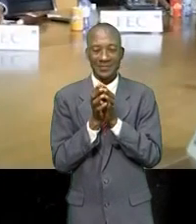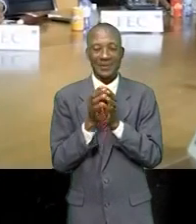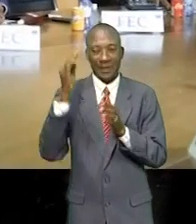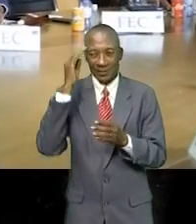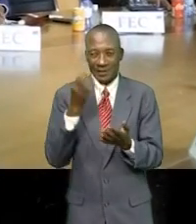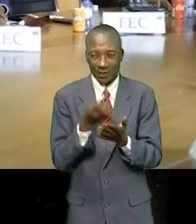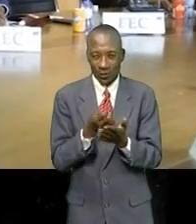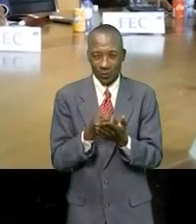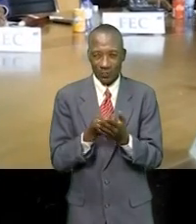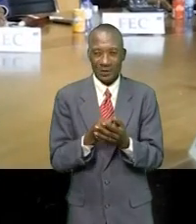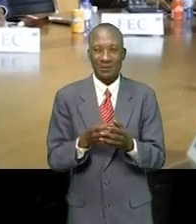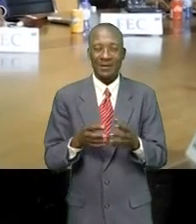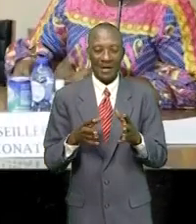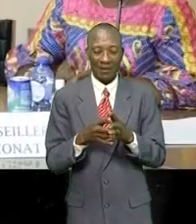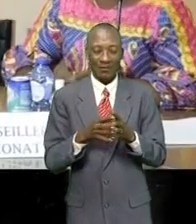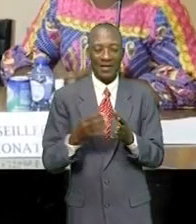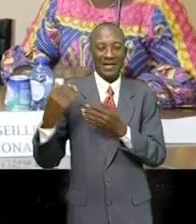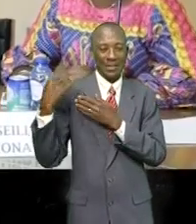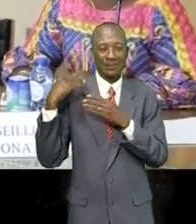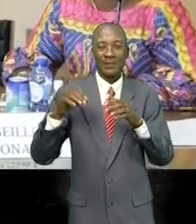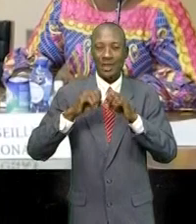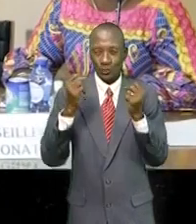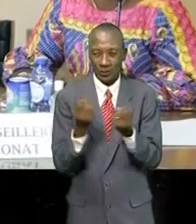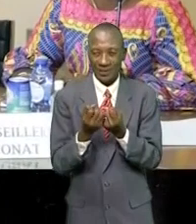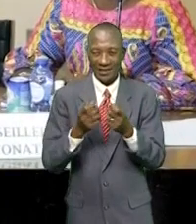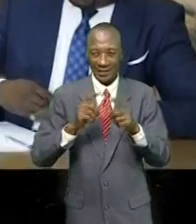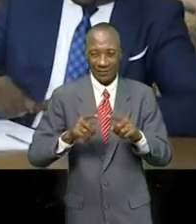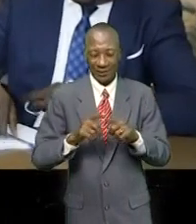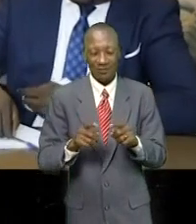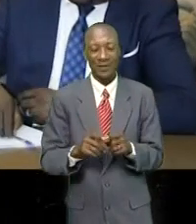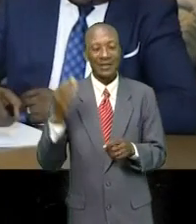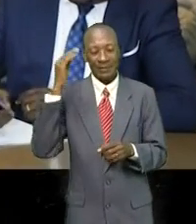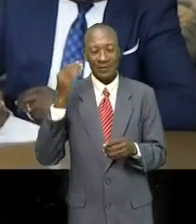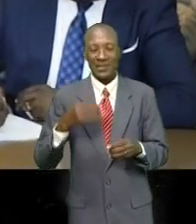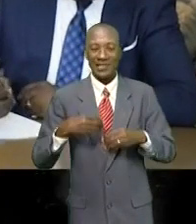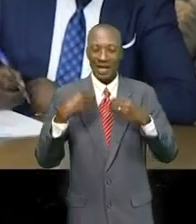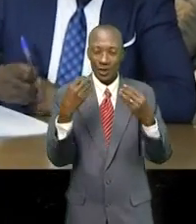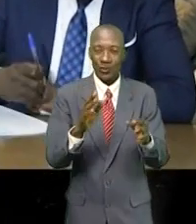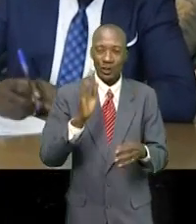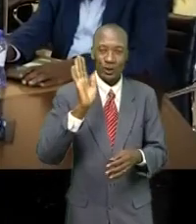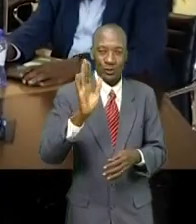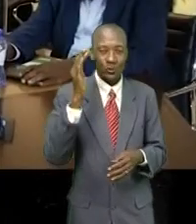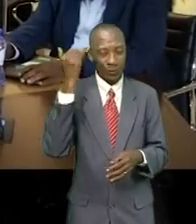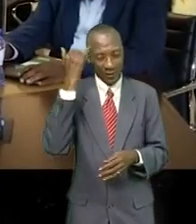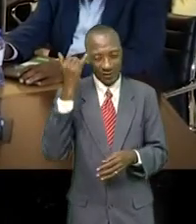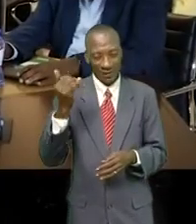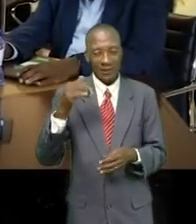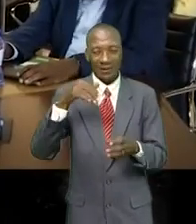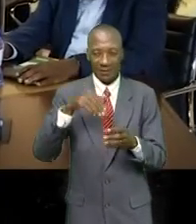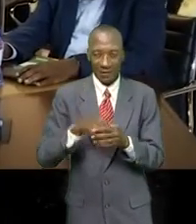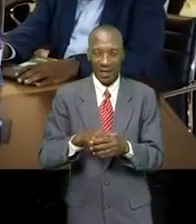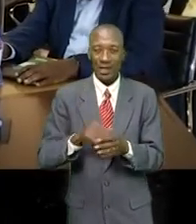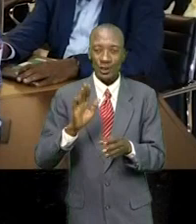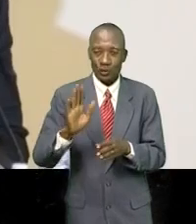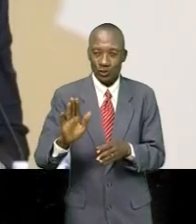les patrons des entreprises à qui il a donné sa vision à court, à moyen et à long terme dans ce secteur. Jean-Marie